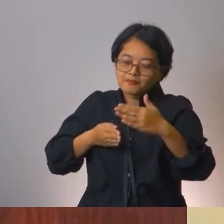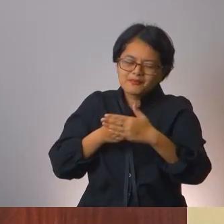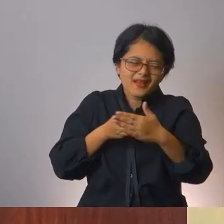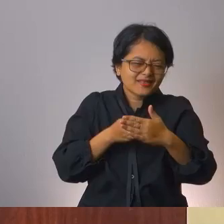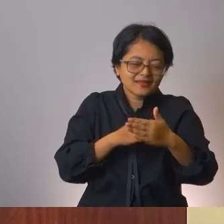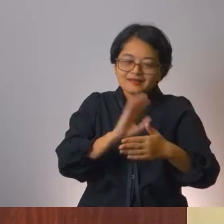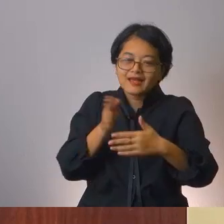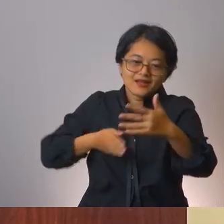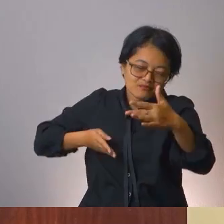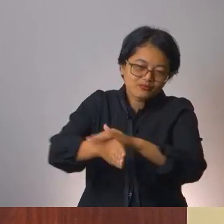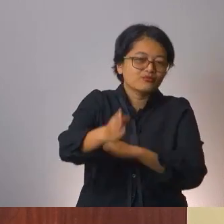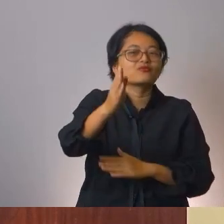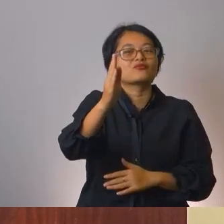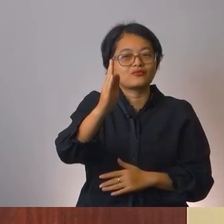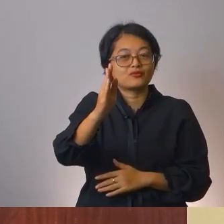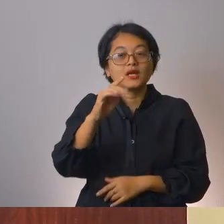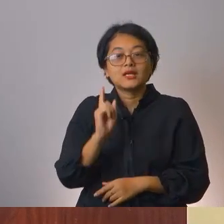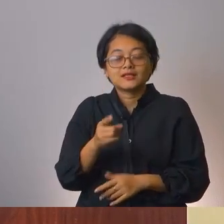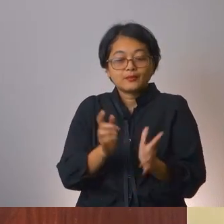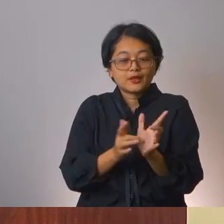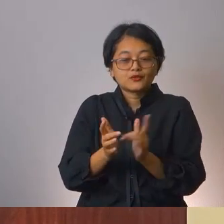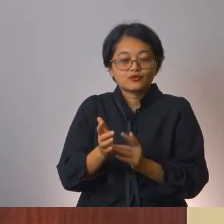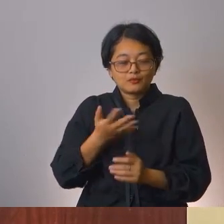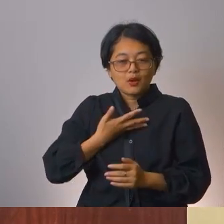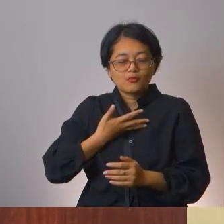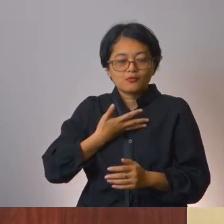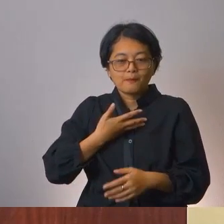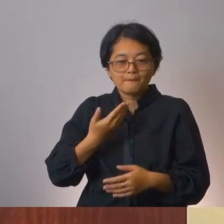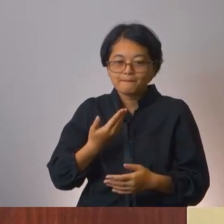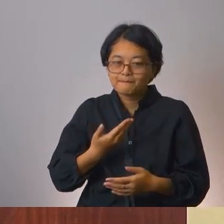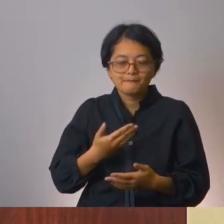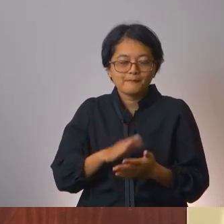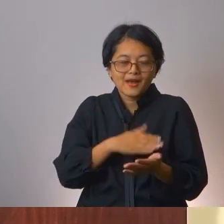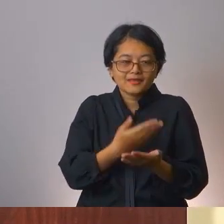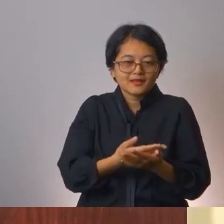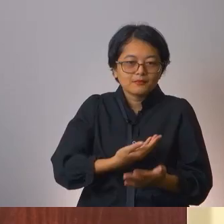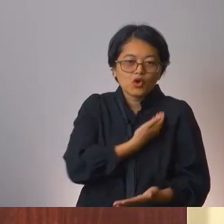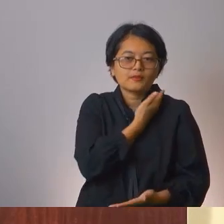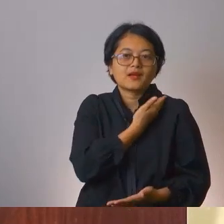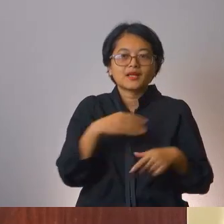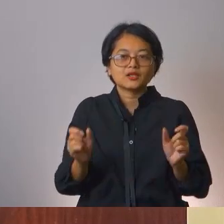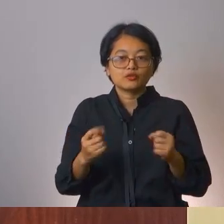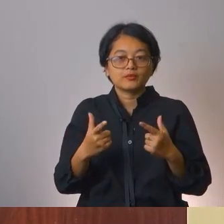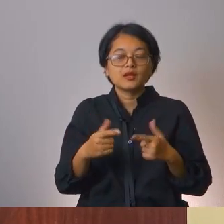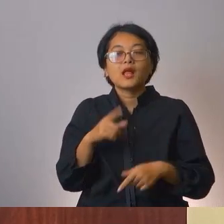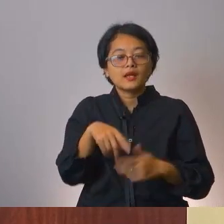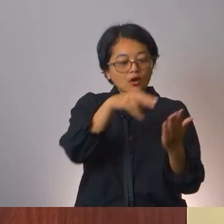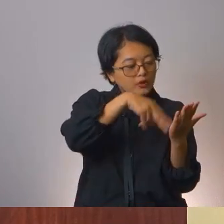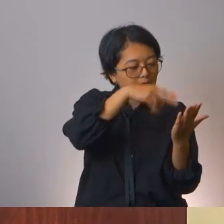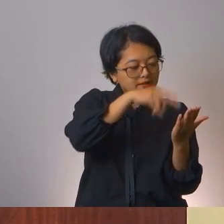untuk mendalami teks pembasuhan kaki dari pembacaan ini. pembasuhan kaki itu Bapak